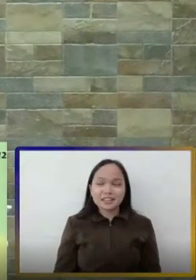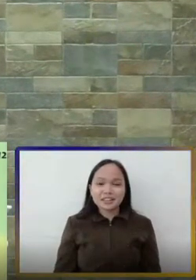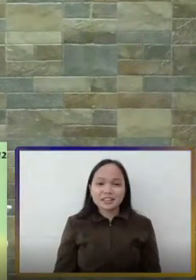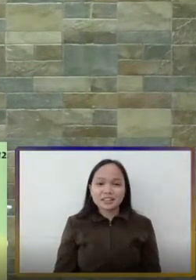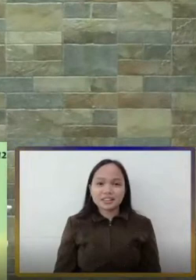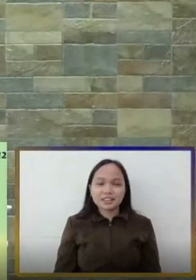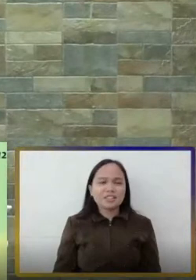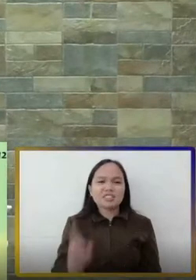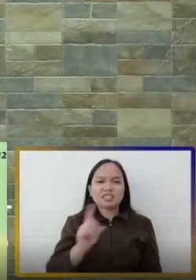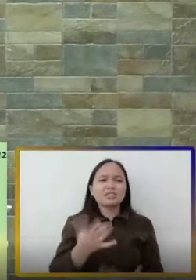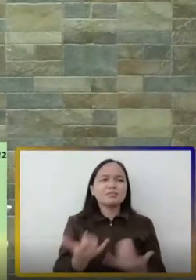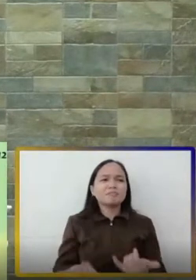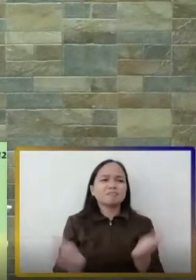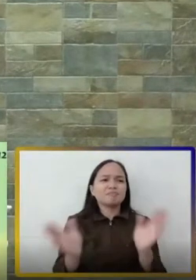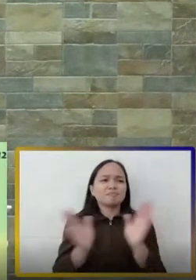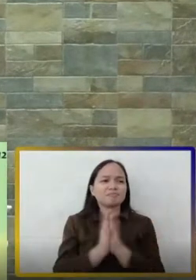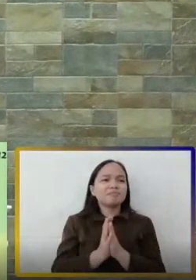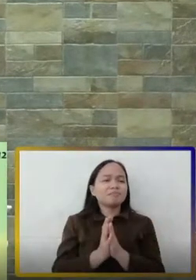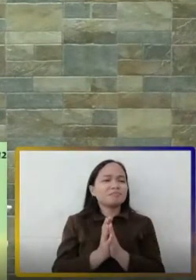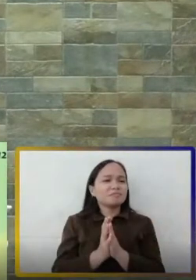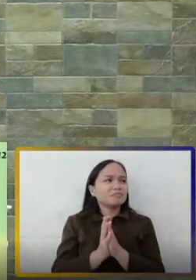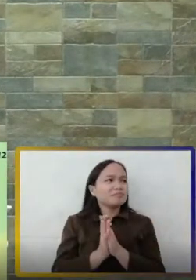Kapatid, let me ask you a question.